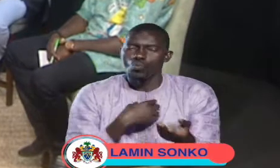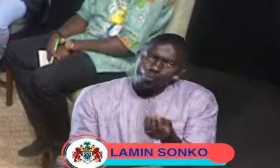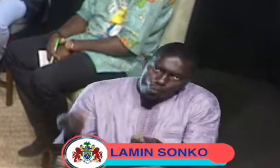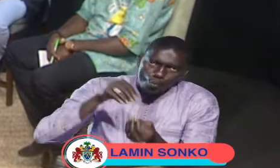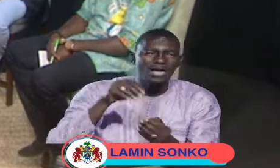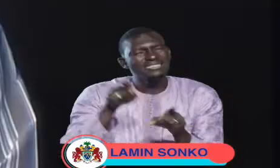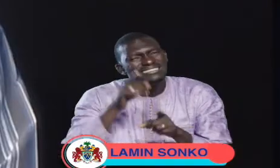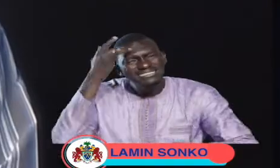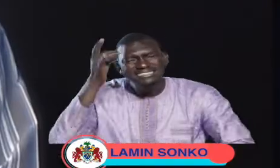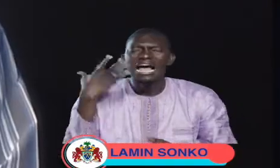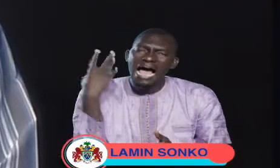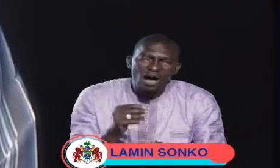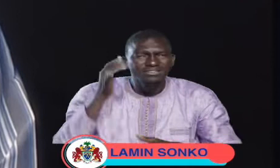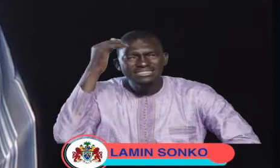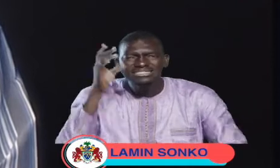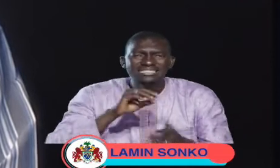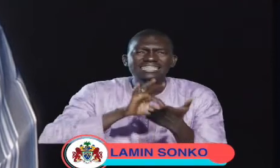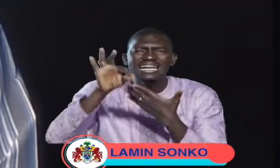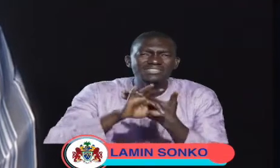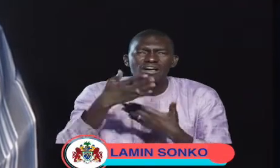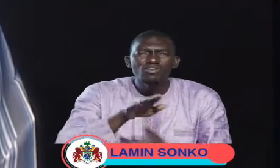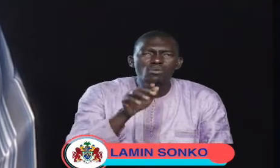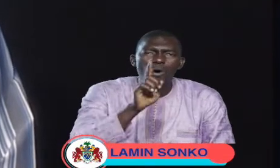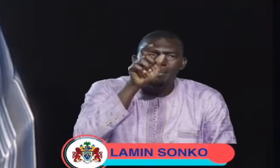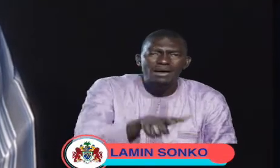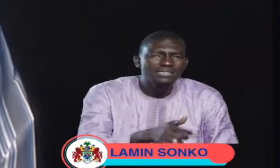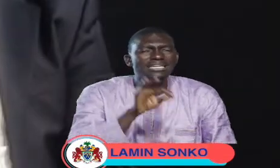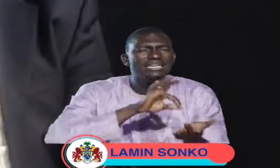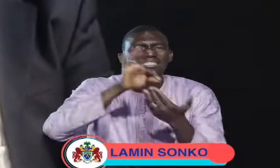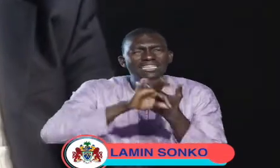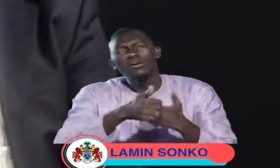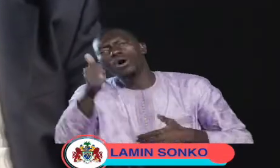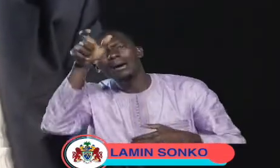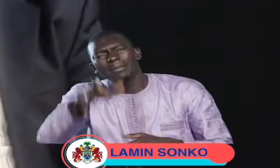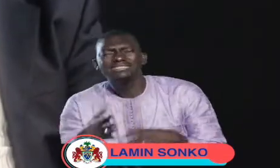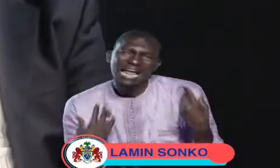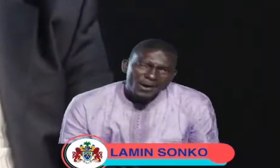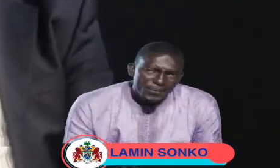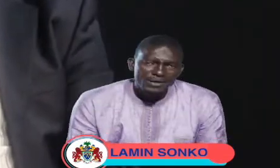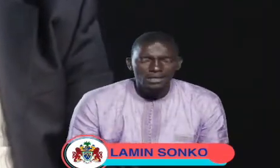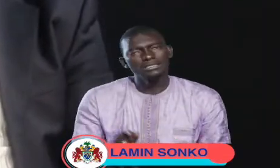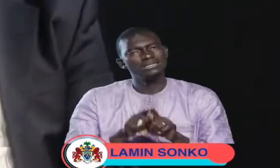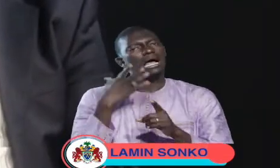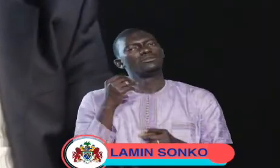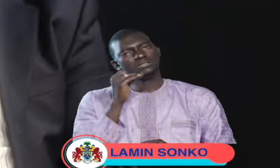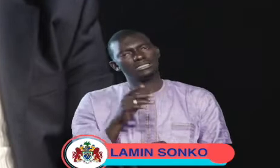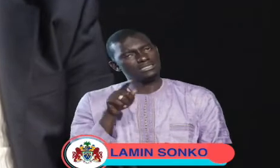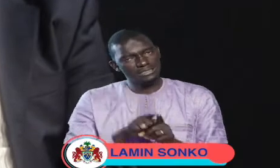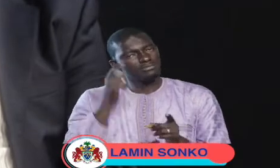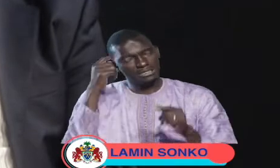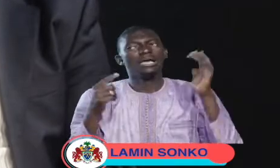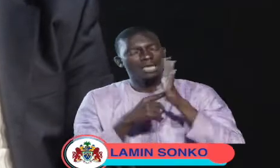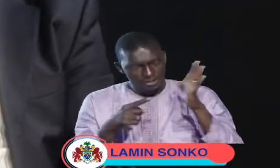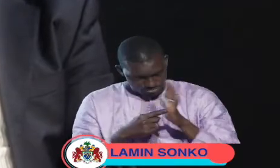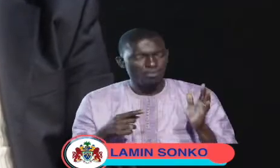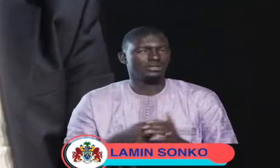kuran wonyin aka bo mo bala nya na ta mo do bala wala afra na nya nyaadin e kuma ay mu foten da nyaaji be akuma da baga ngo